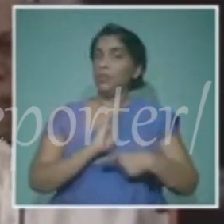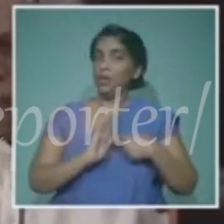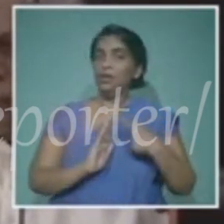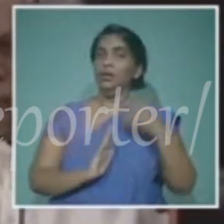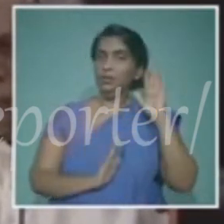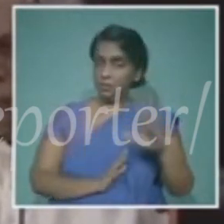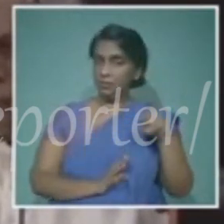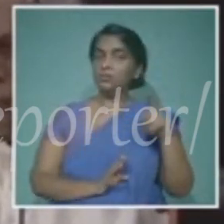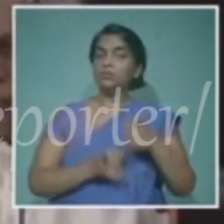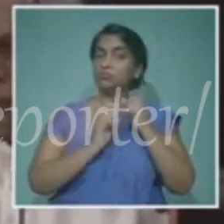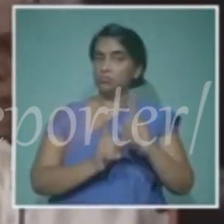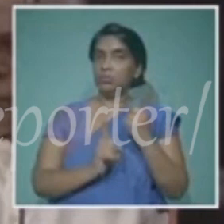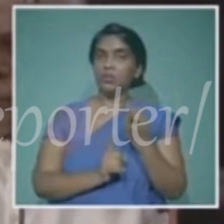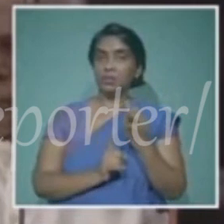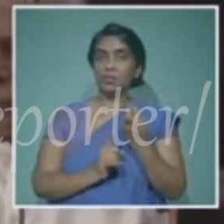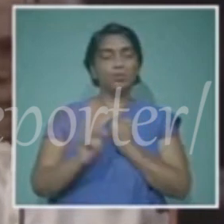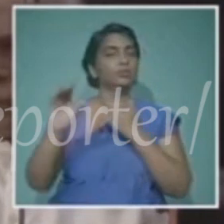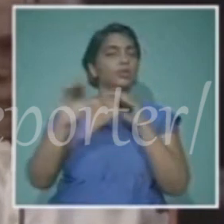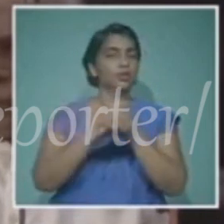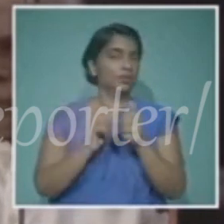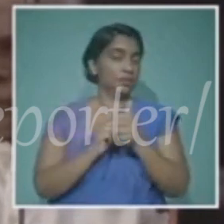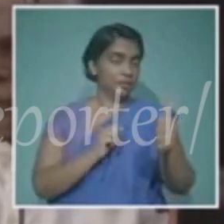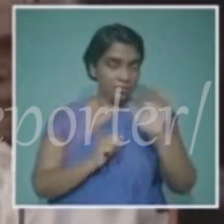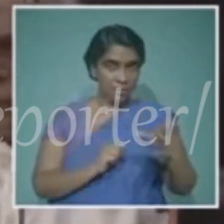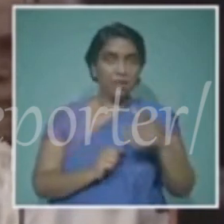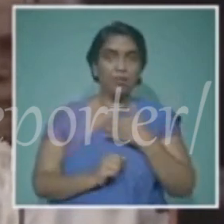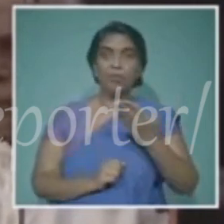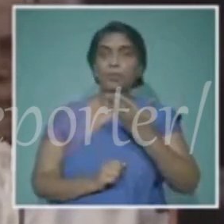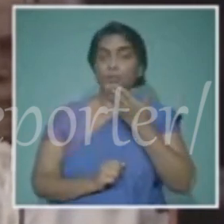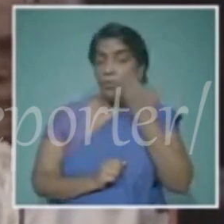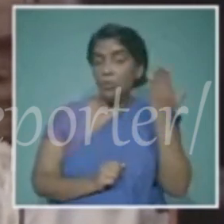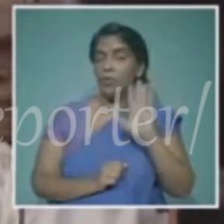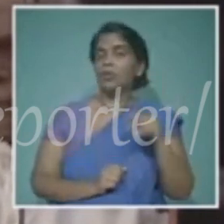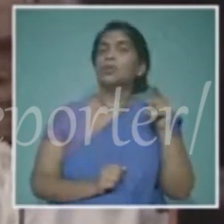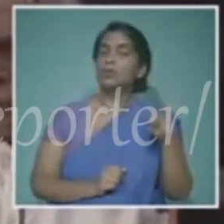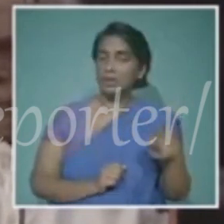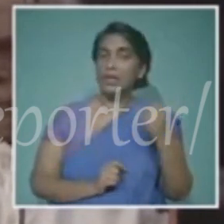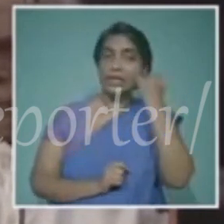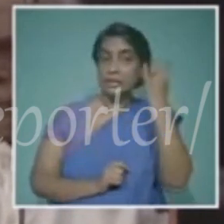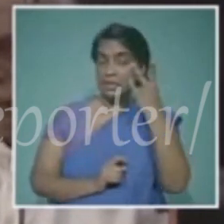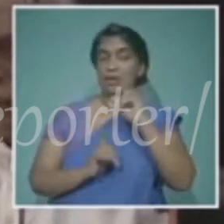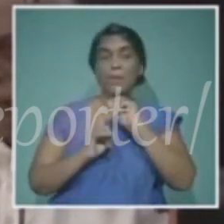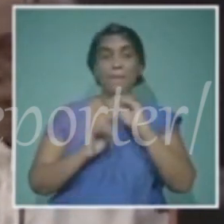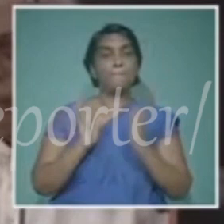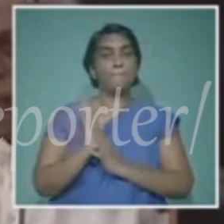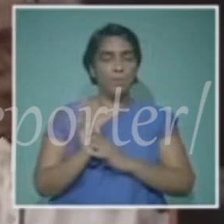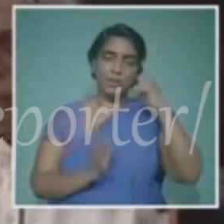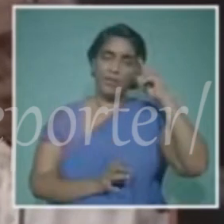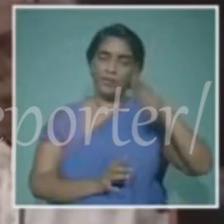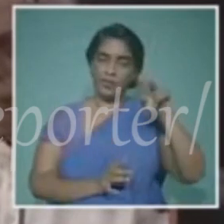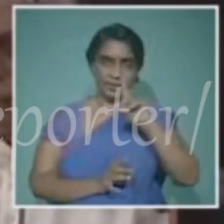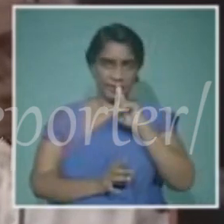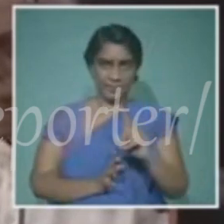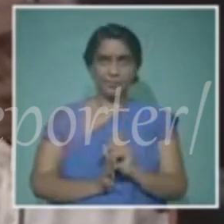සමග ස්ථාවර ආර්ථික ප්‍රවේශයක් ලබා ගැනීමට හැකියාව පුදාවන බවට සිංගප්පූරු අගමැතිතුමා විශ්වාසය පළ